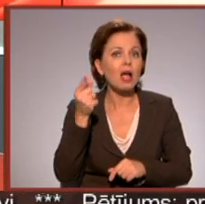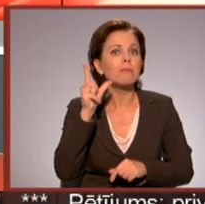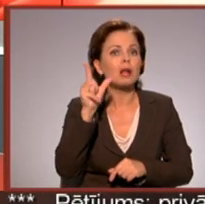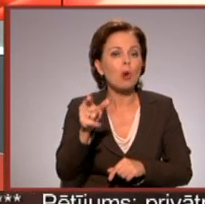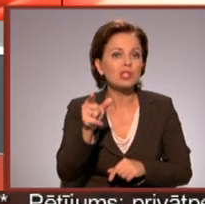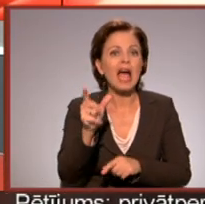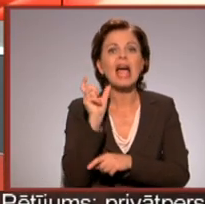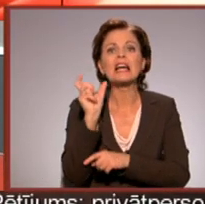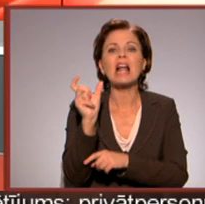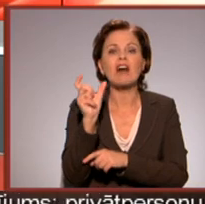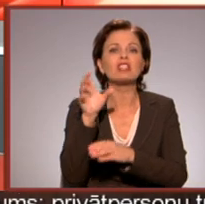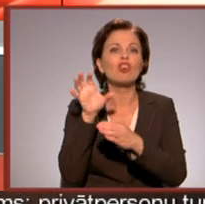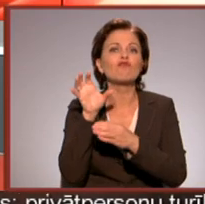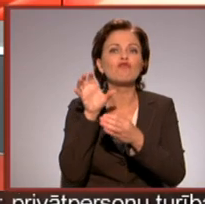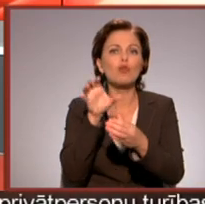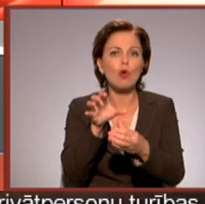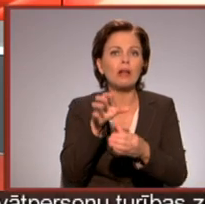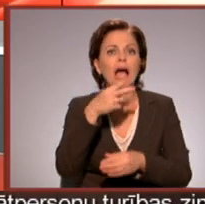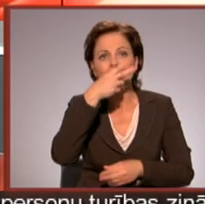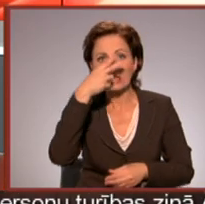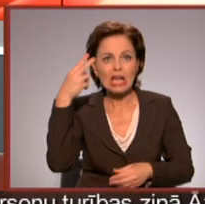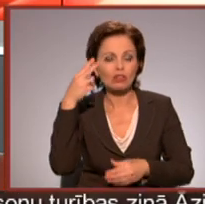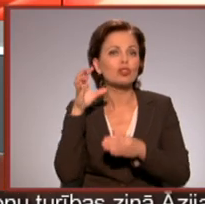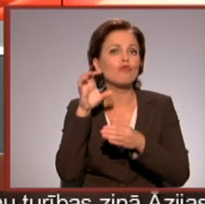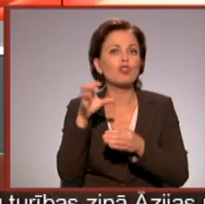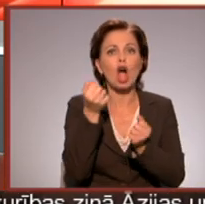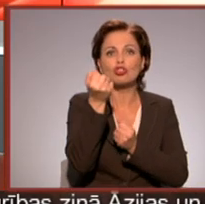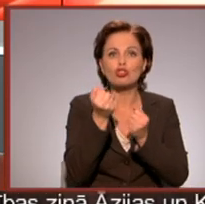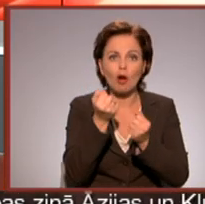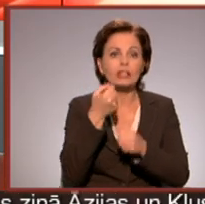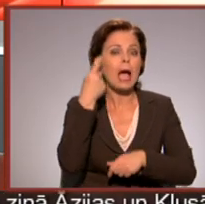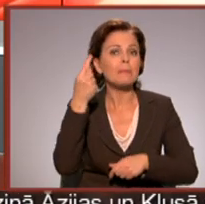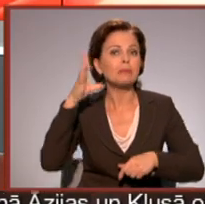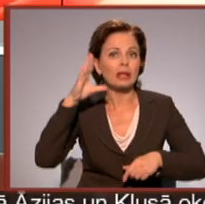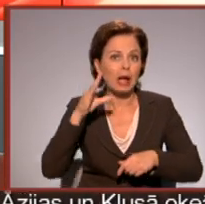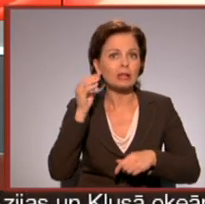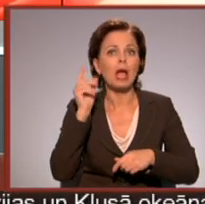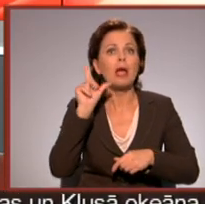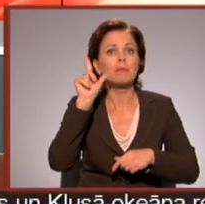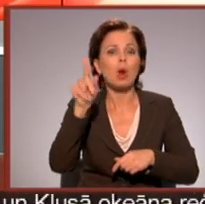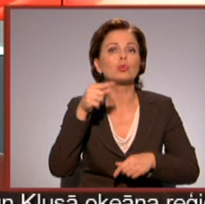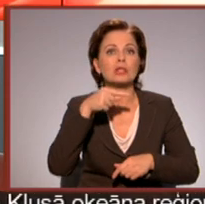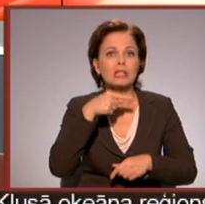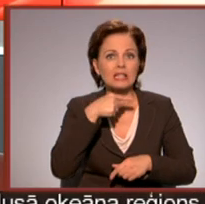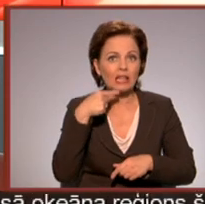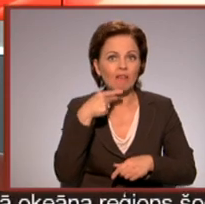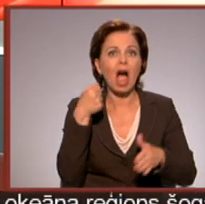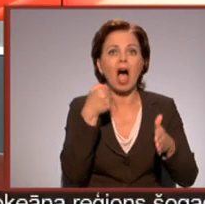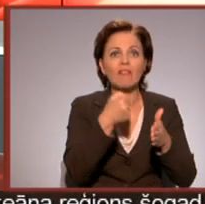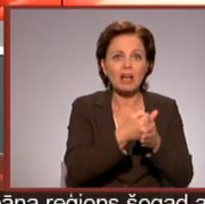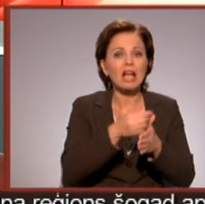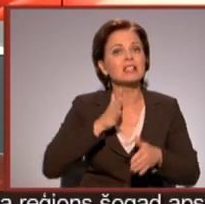furgoni. Lietuvas furgona šoferis, kurš pirmdienas naktī braucot uz Krieviju avarēja, sagaidīja policiju un tad izdarīja pašnāvību. Tas, protams,